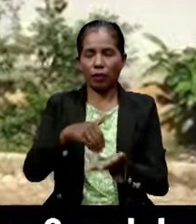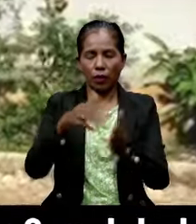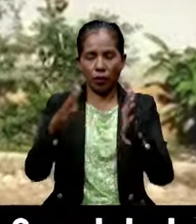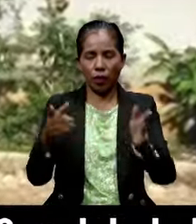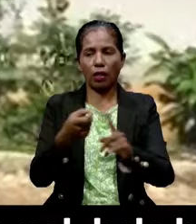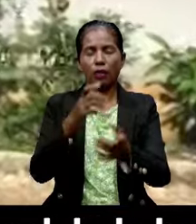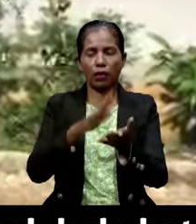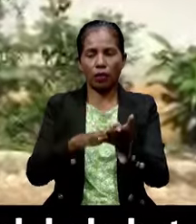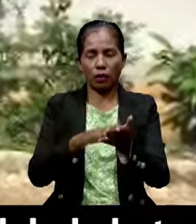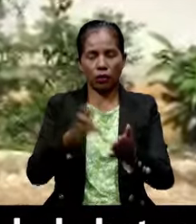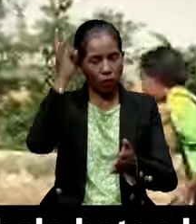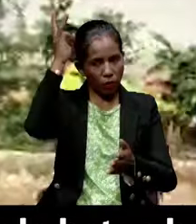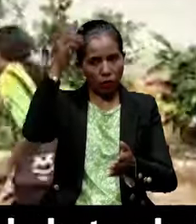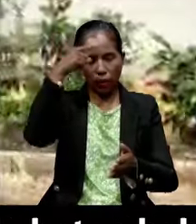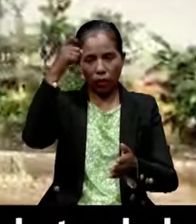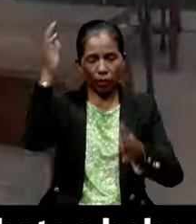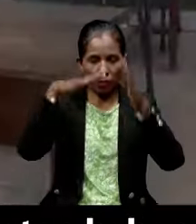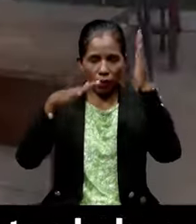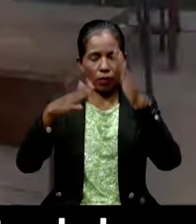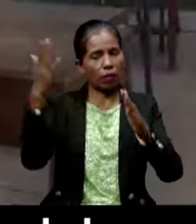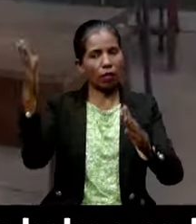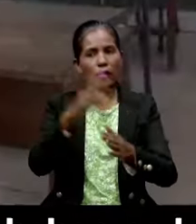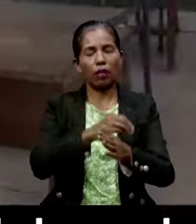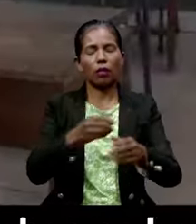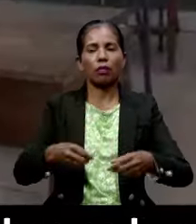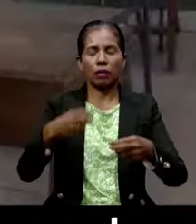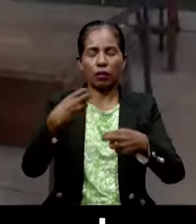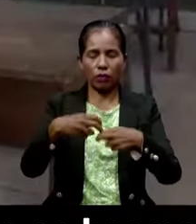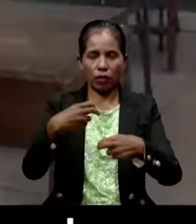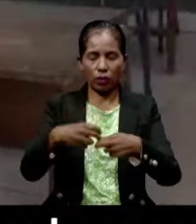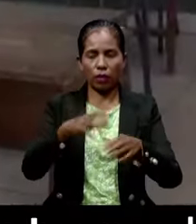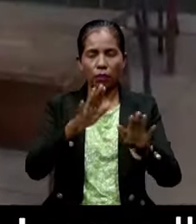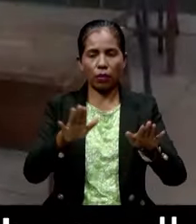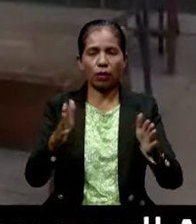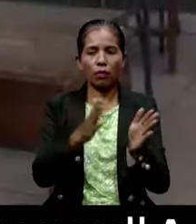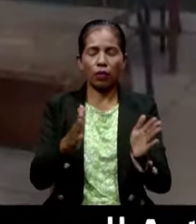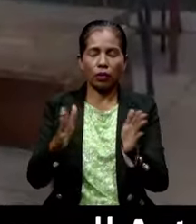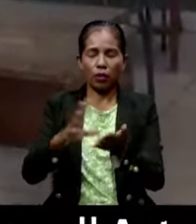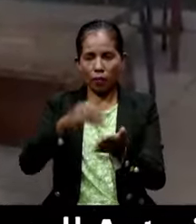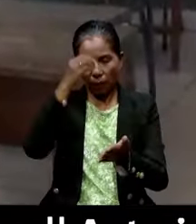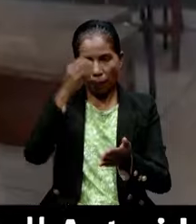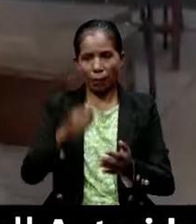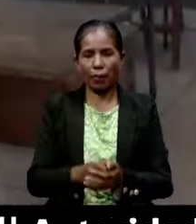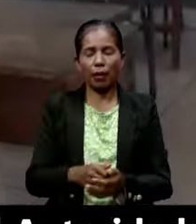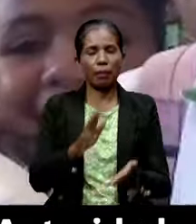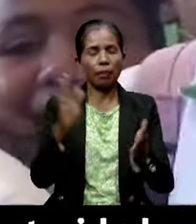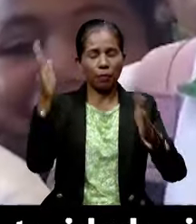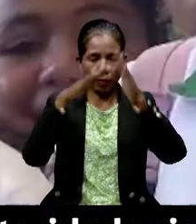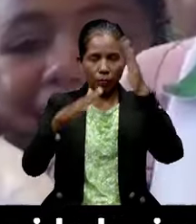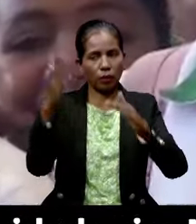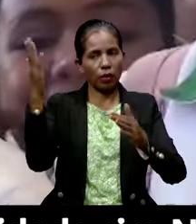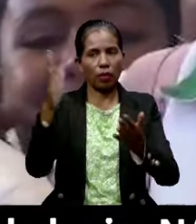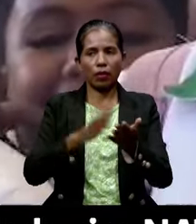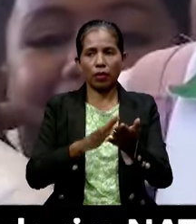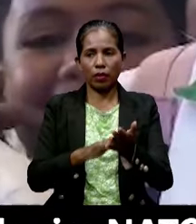escola refere preocupa tama problema ne be acontece fo impacto ba prosesu ensino aprendizaje problema ia escola se mala